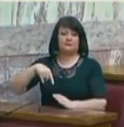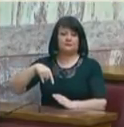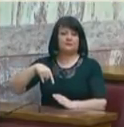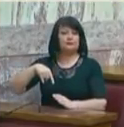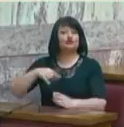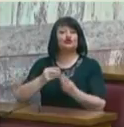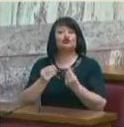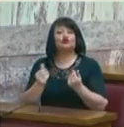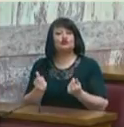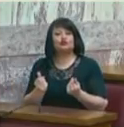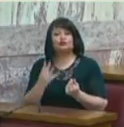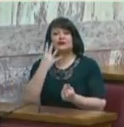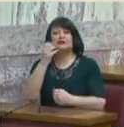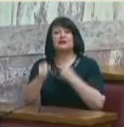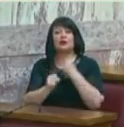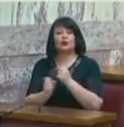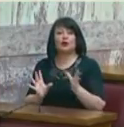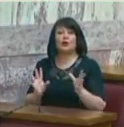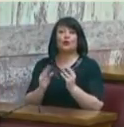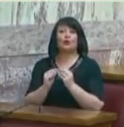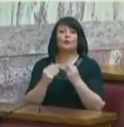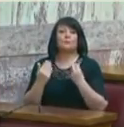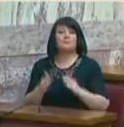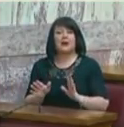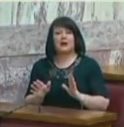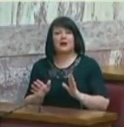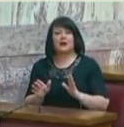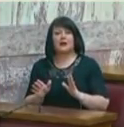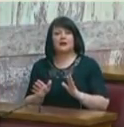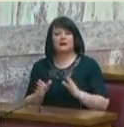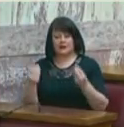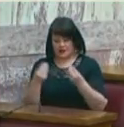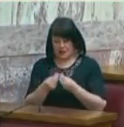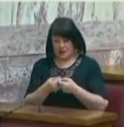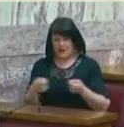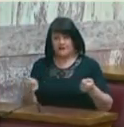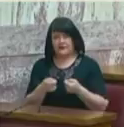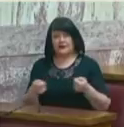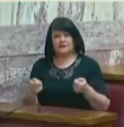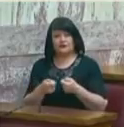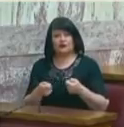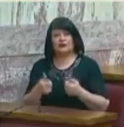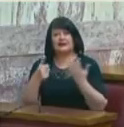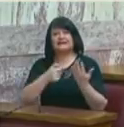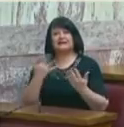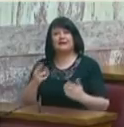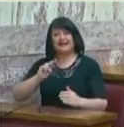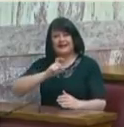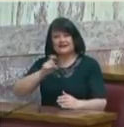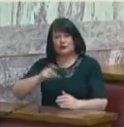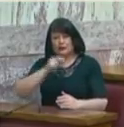μέσα σε 4 μόλις χρόνια. Είχαν εφαρμοστεί μέτρα ύψους 65 δισεκατομμυρίων